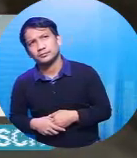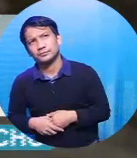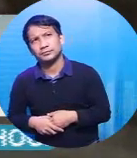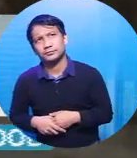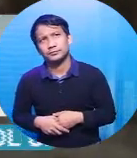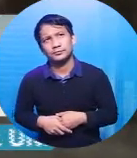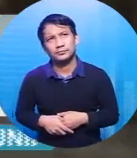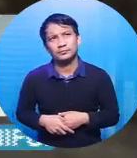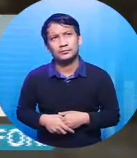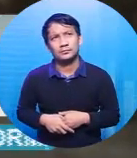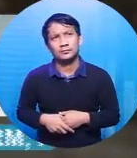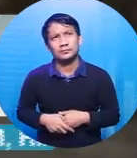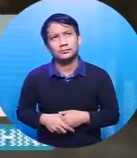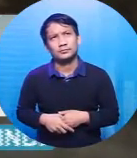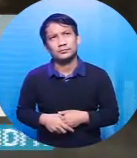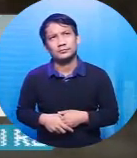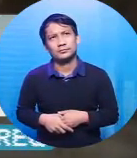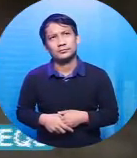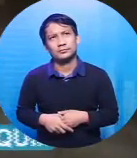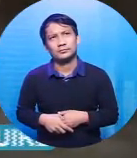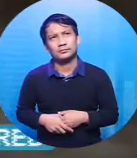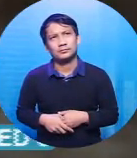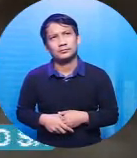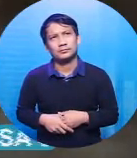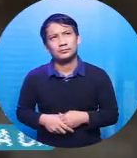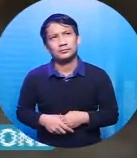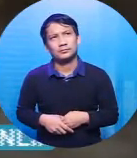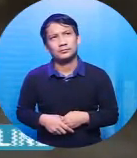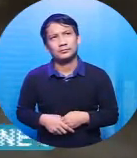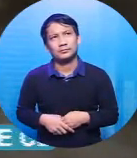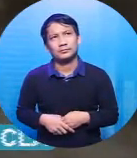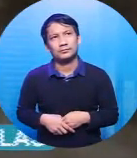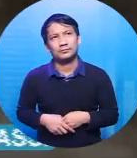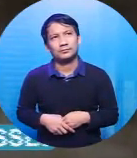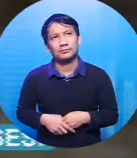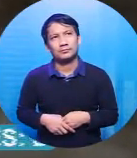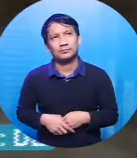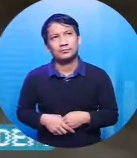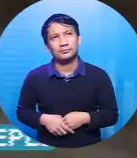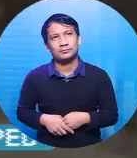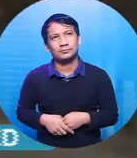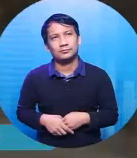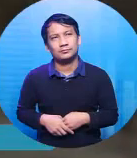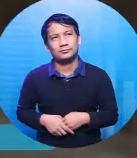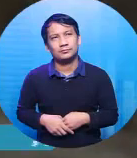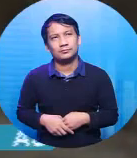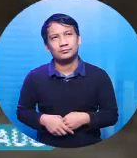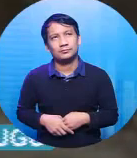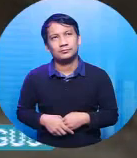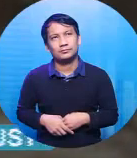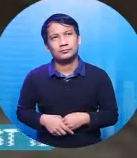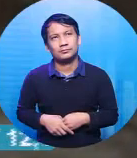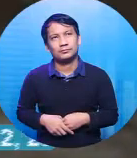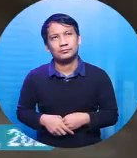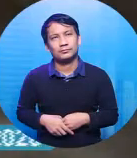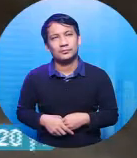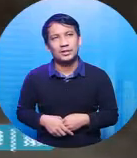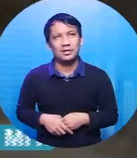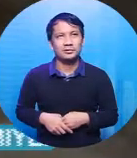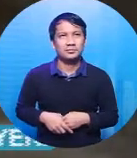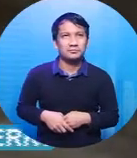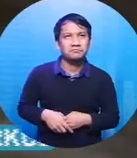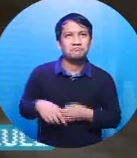para tumulong. Ikaw ang idol ko, idol ng mga Pilipino. Ikaw